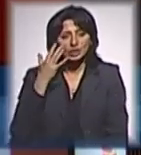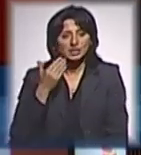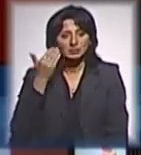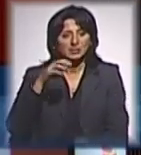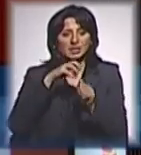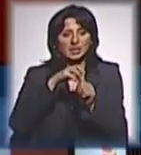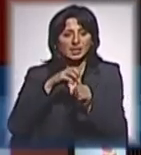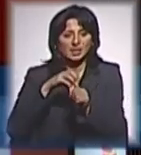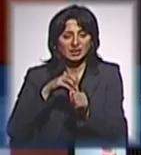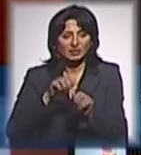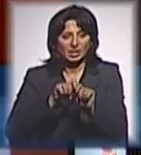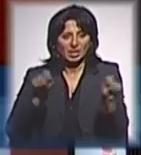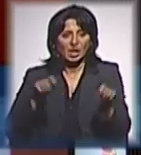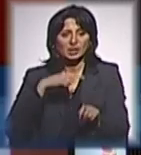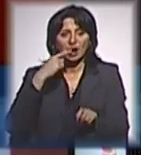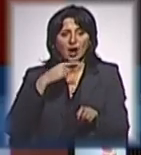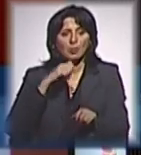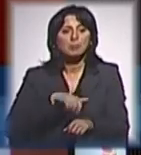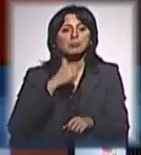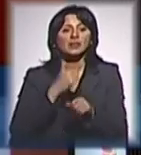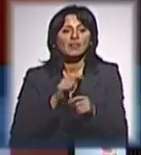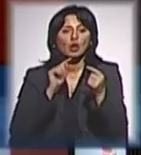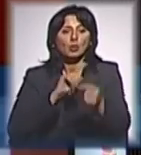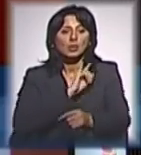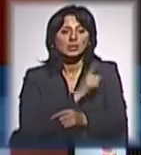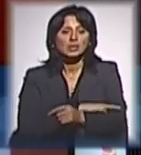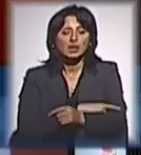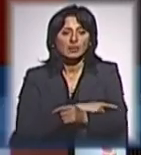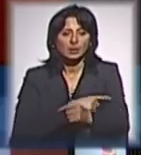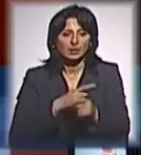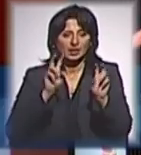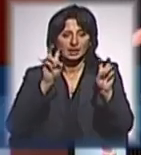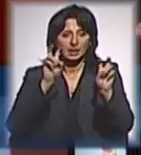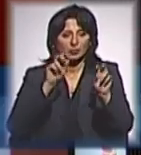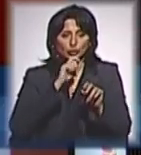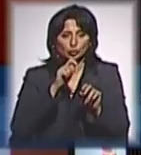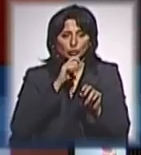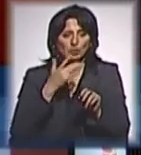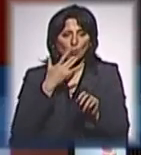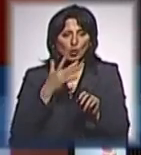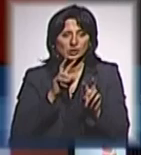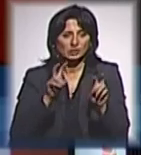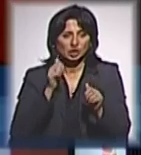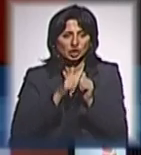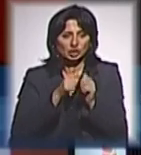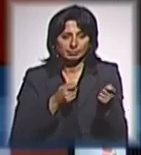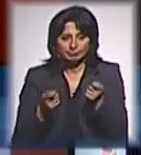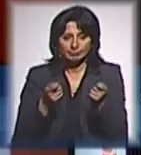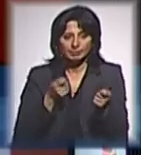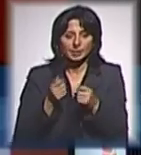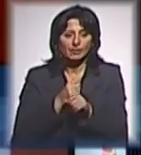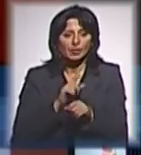მისი ლიდერები ღია დამბობენ. თავარი ოპოზიციური ძალა. შენ ხო იცი რომ ტერმინებით როგორც ჟურნალისტები ისე პოლიტიკოსები ხშირად მანიპულირებთ,